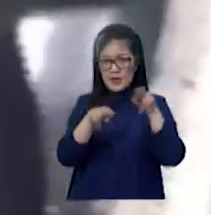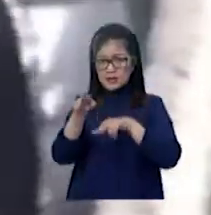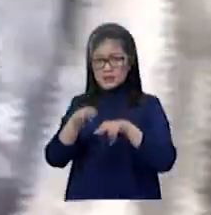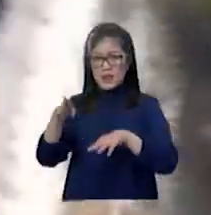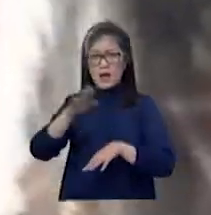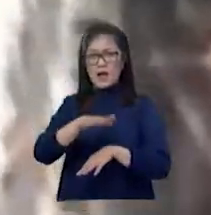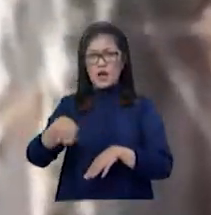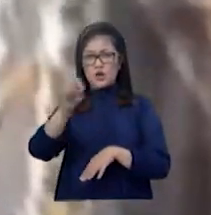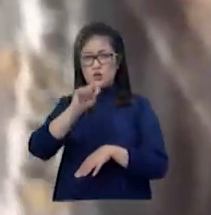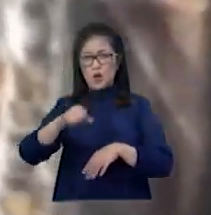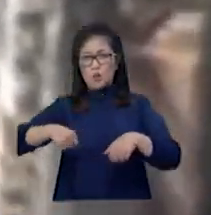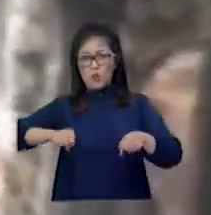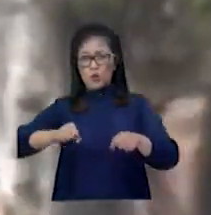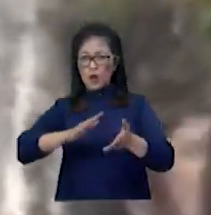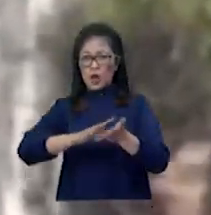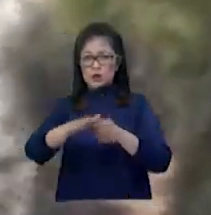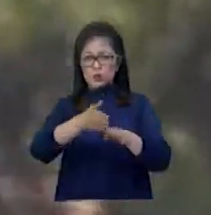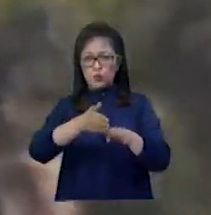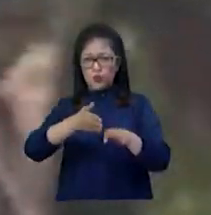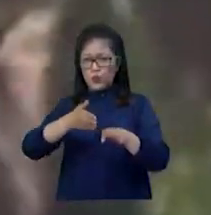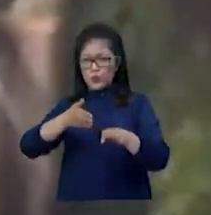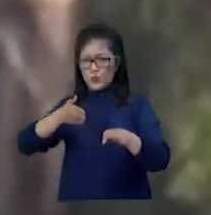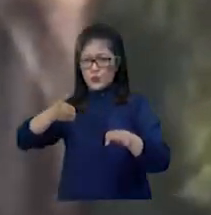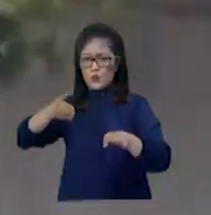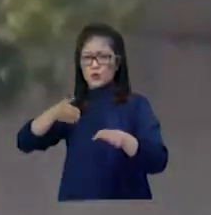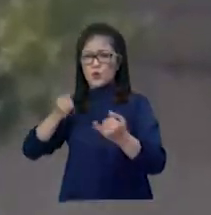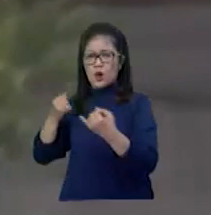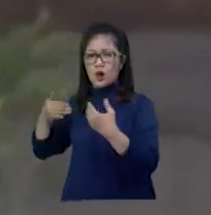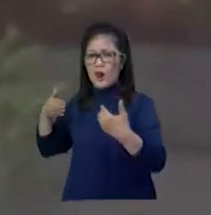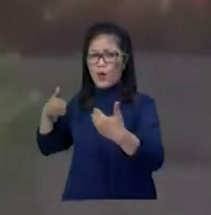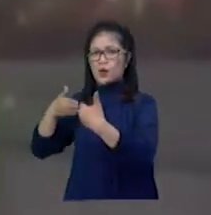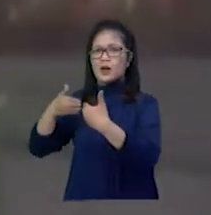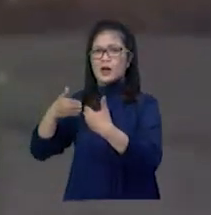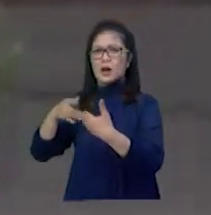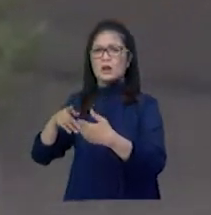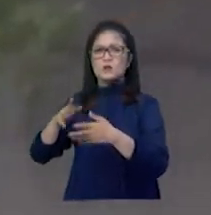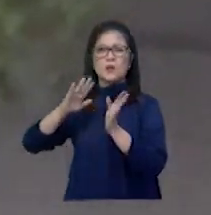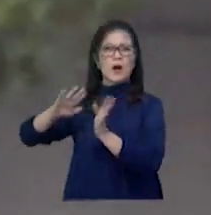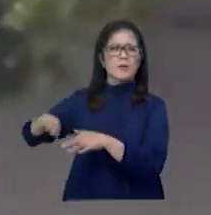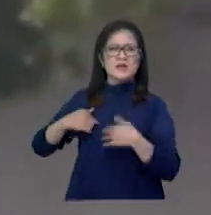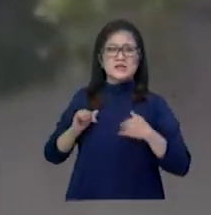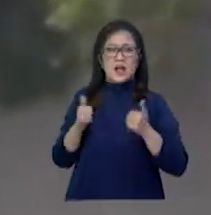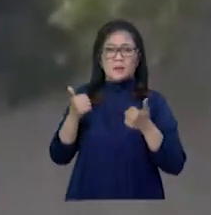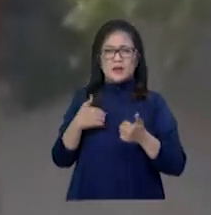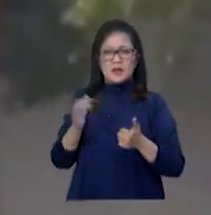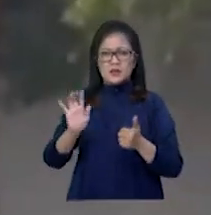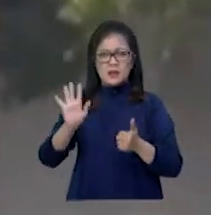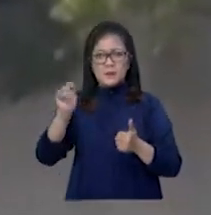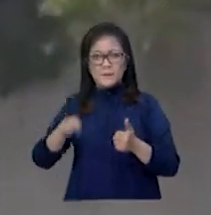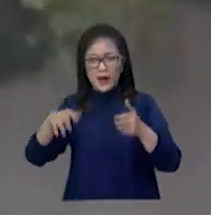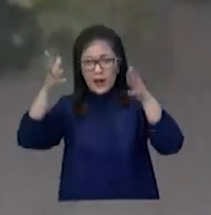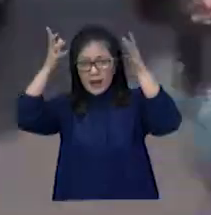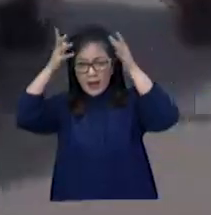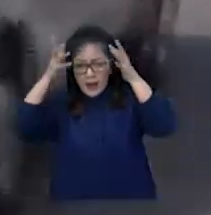motor langsung memundurkan motornya. Keduanya lalu melawan arah, mengabaikan keselamatan karena tidak memakai helm saat